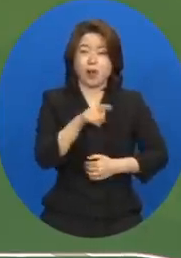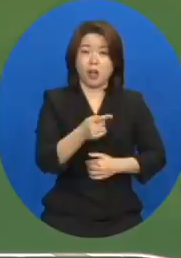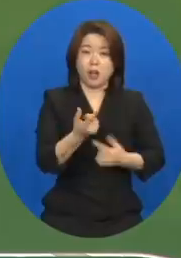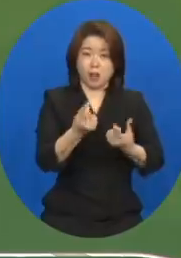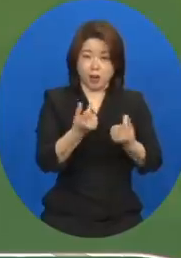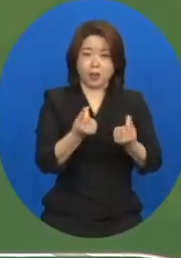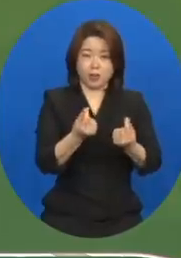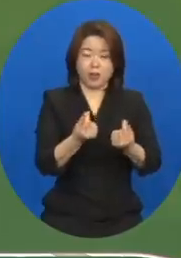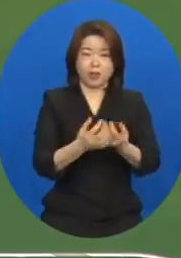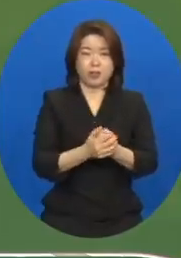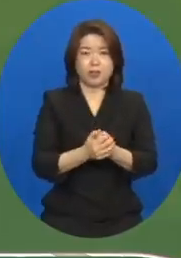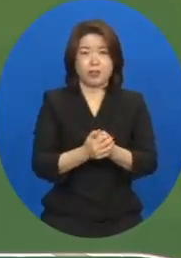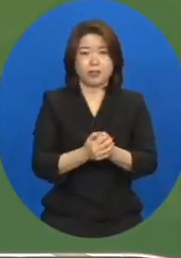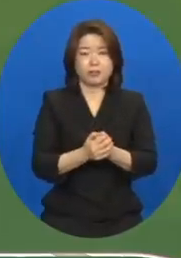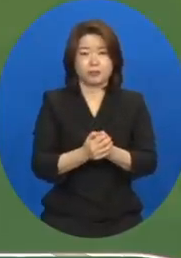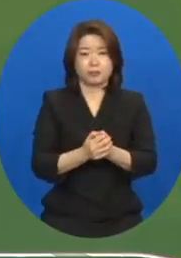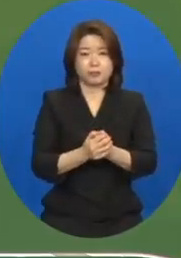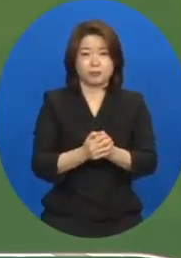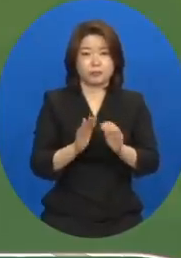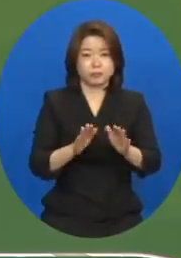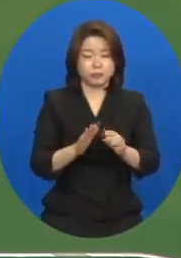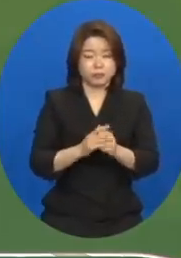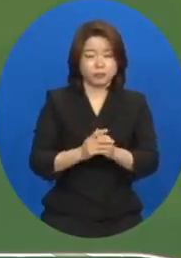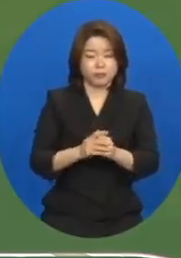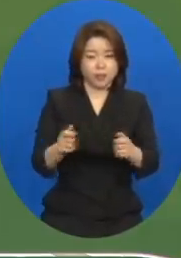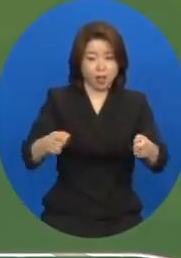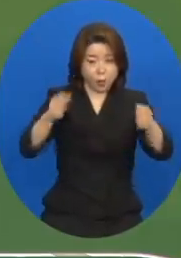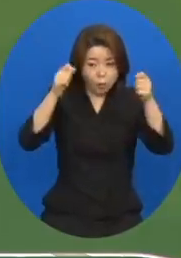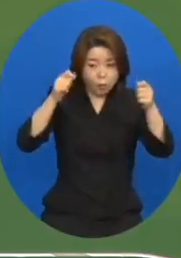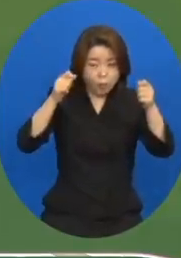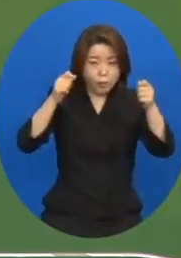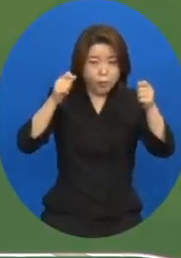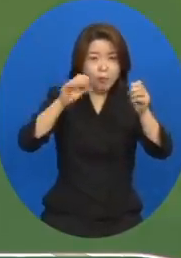그러면서 이제는 제대할 때가 된 거예요.